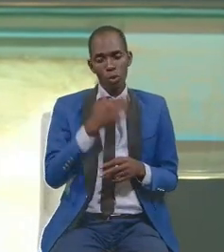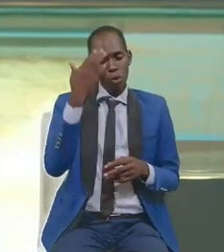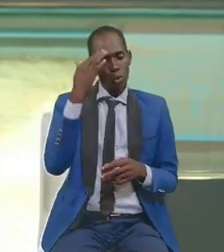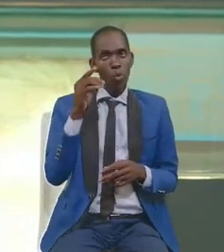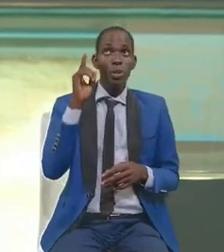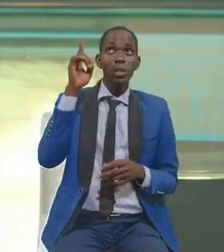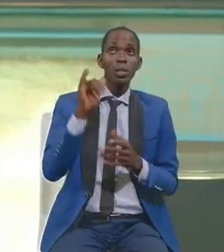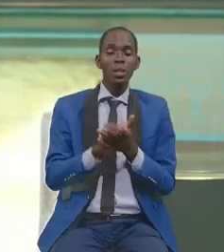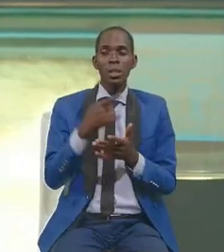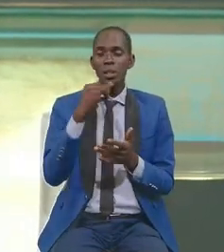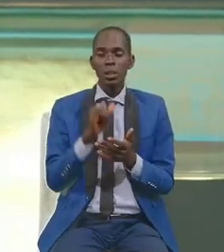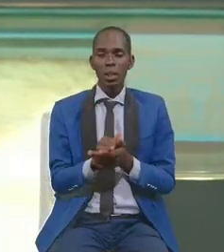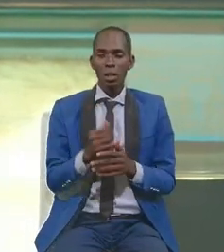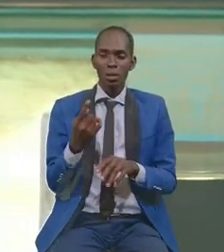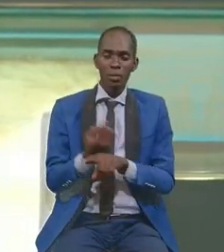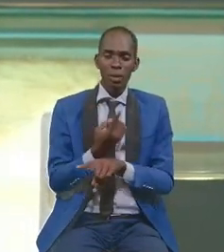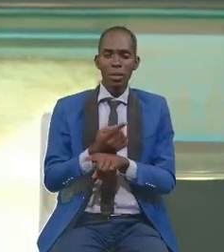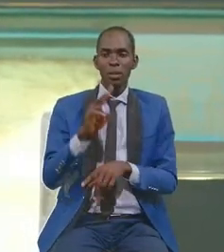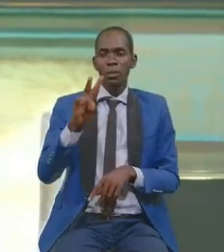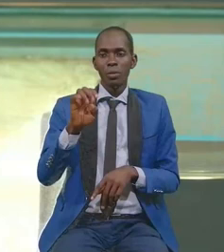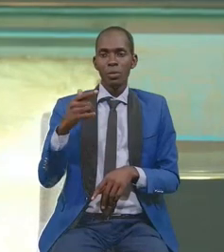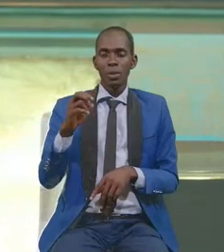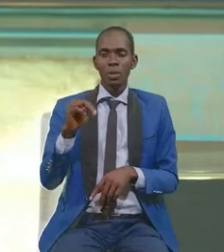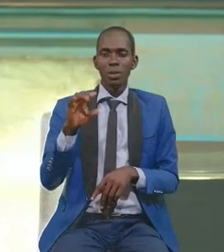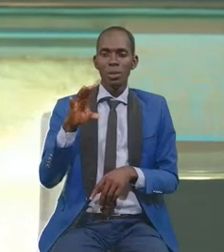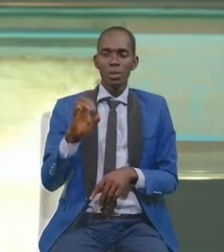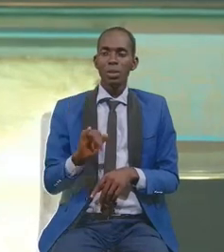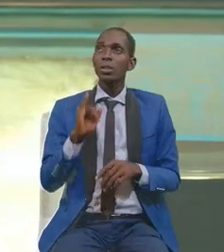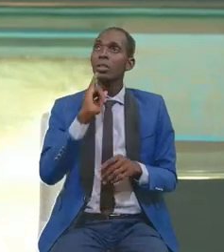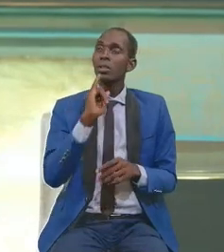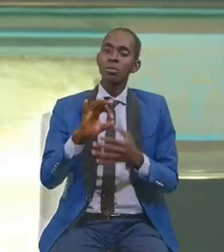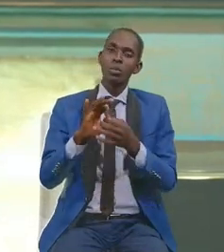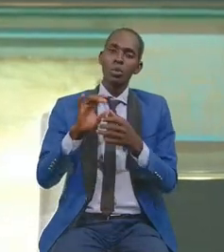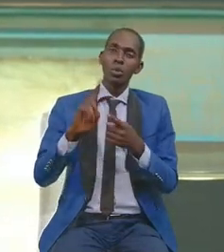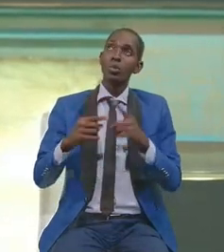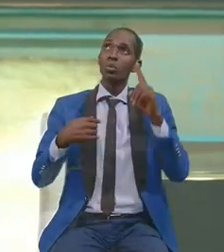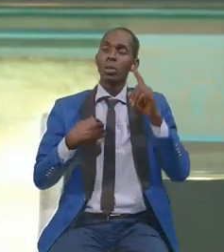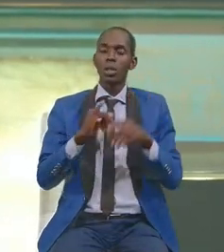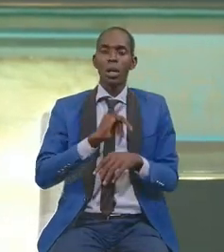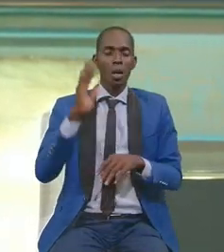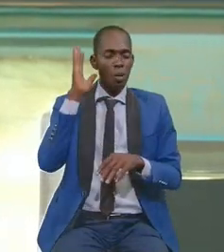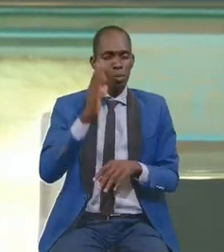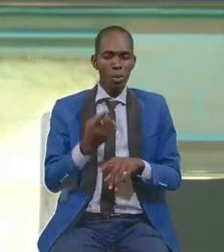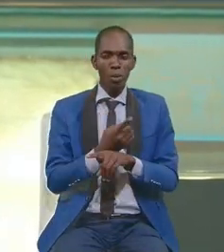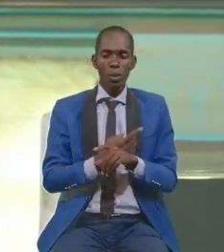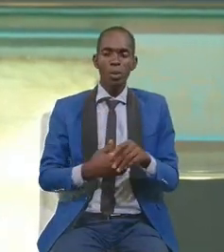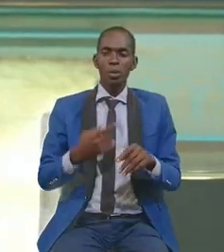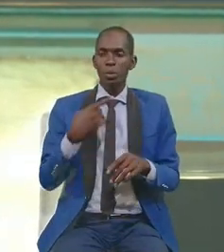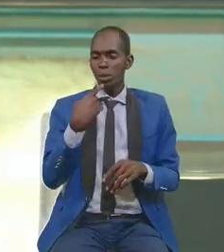la rétribution, et encore le Seigneur jugera son